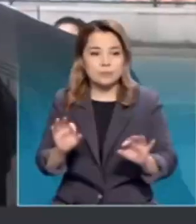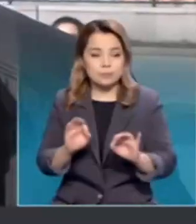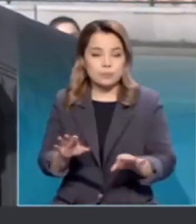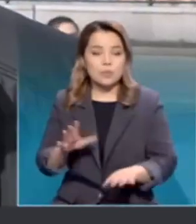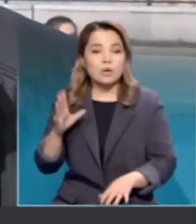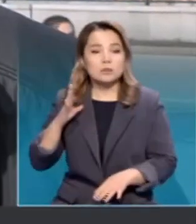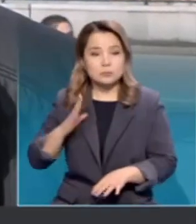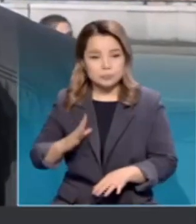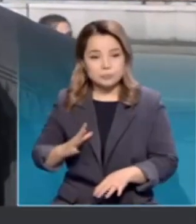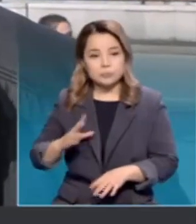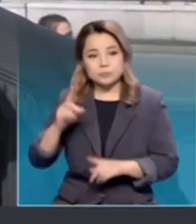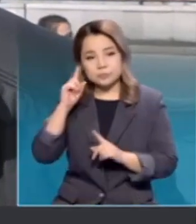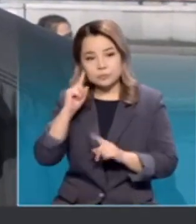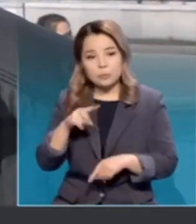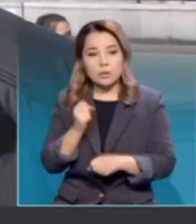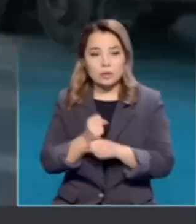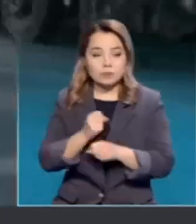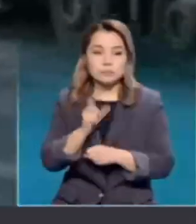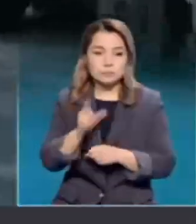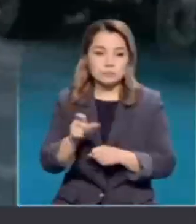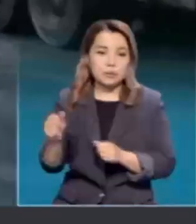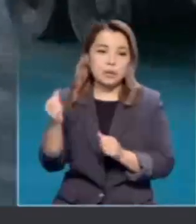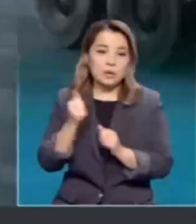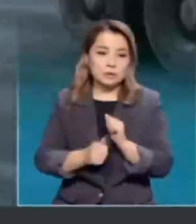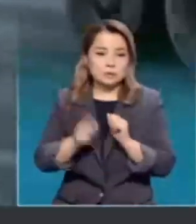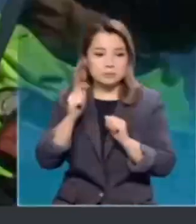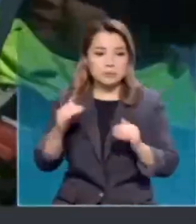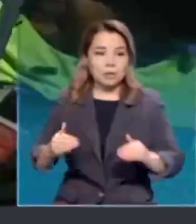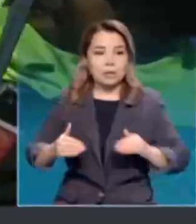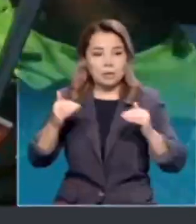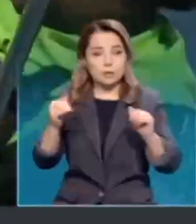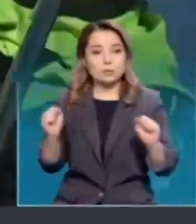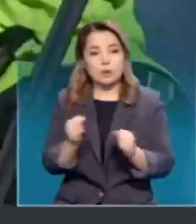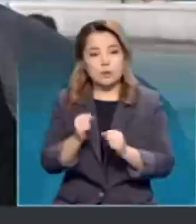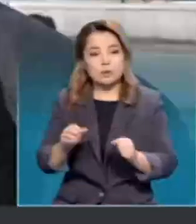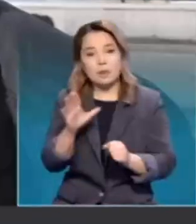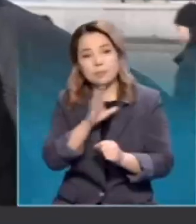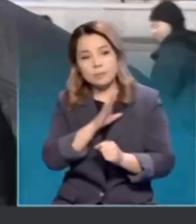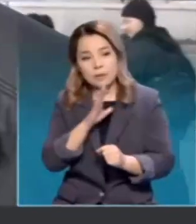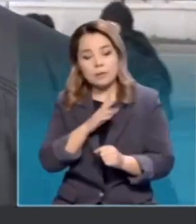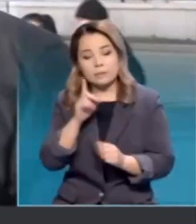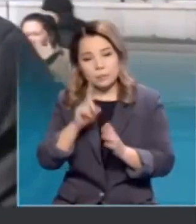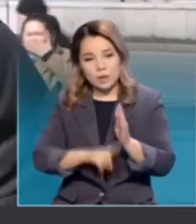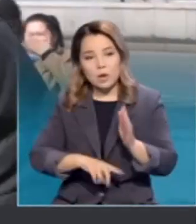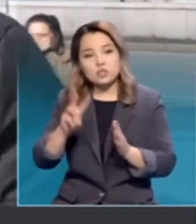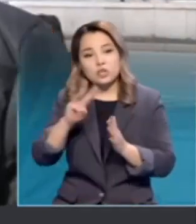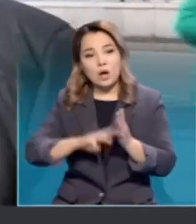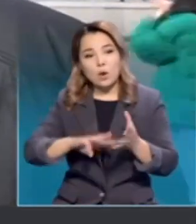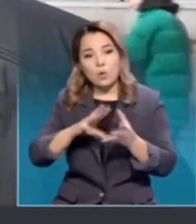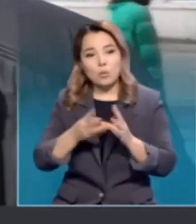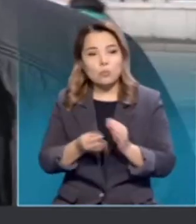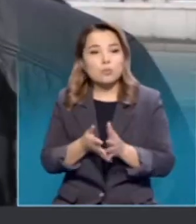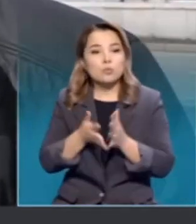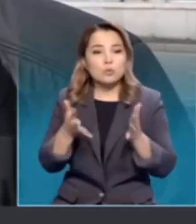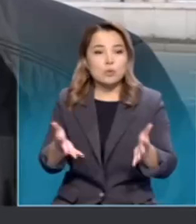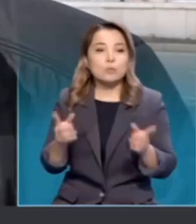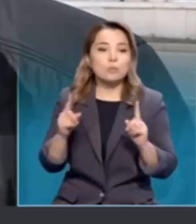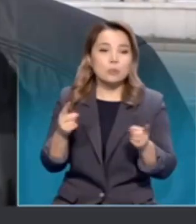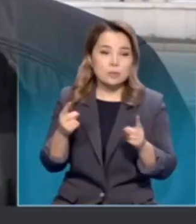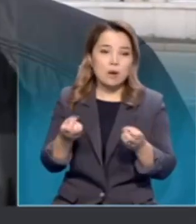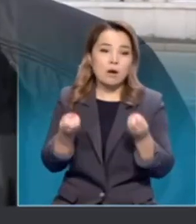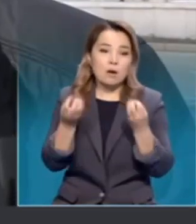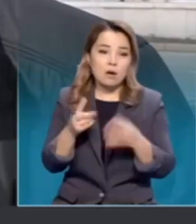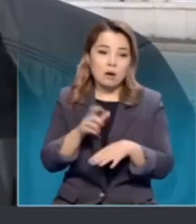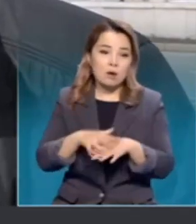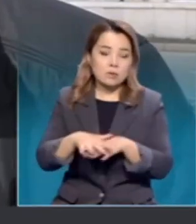Мәжбүр болып қаламыз е. Ол пендеміз ғой енді. Асырып қоямыз. Оны мойындаймыз. Бірақ штрафтың көлемі үлкен. Мына